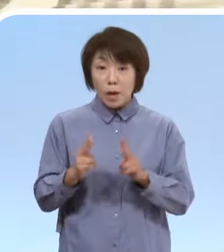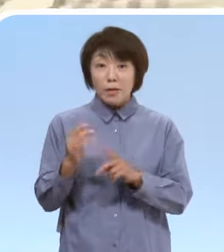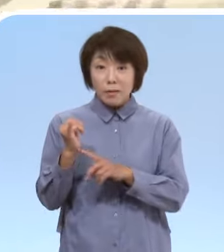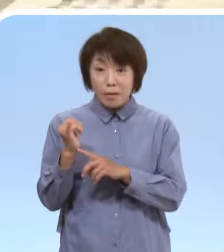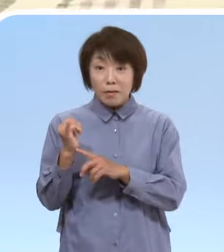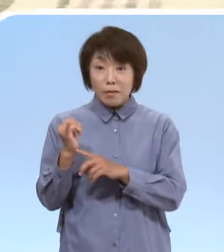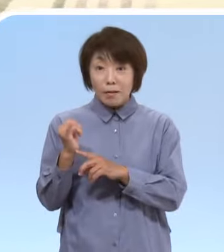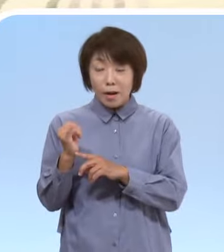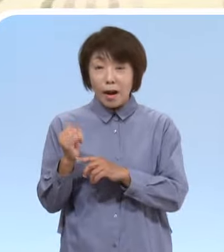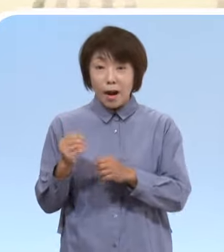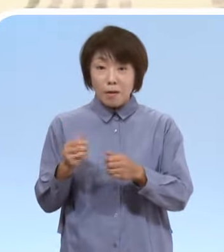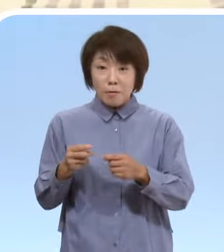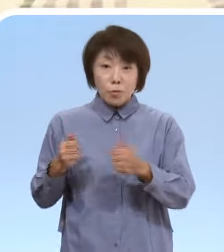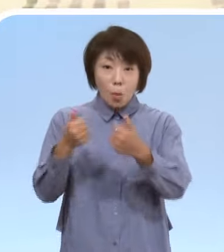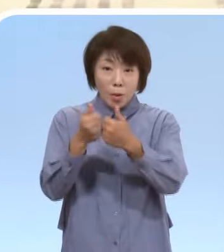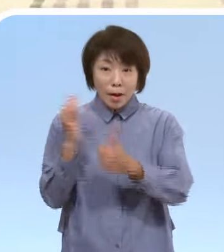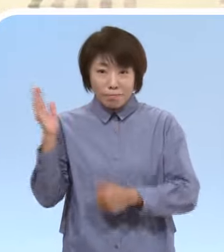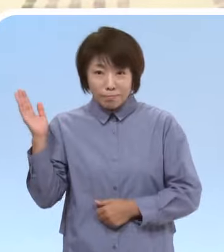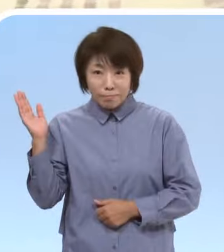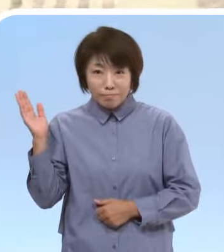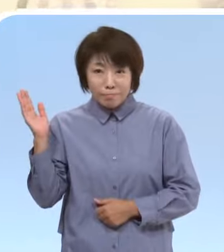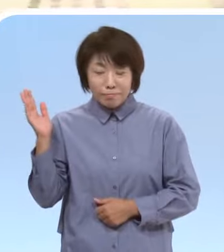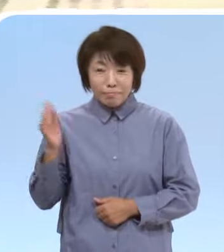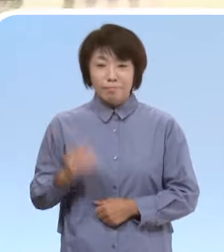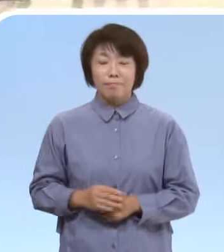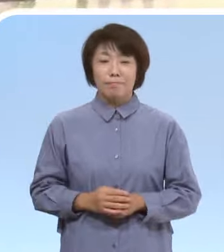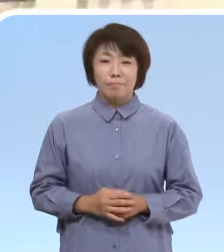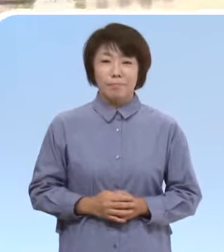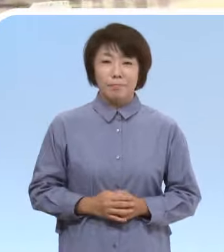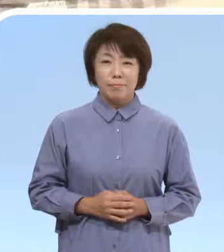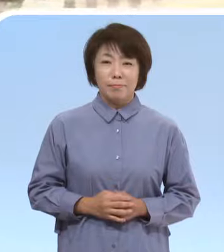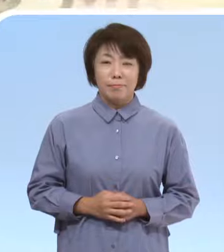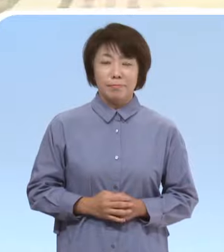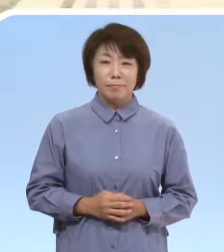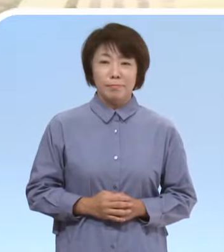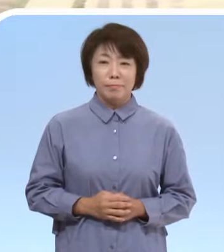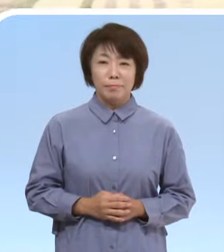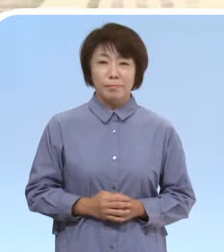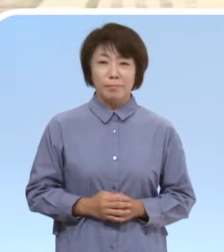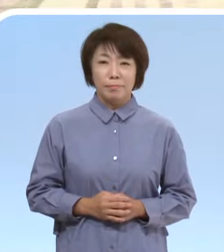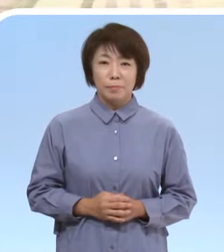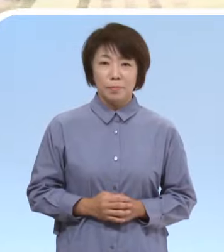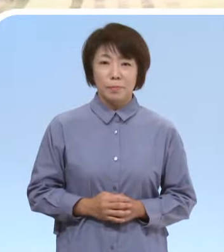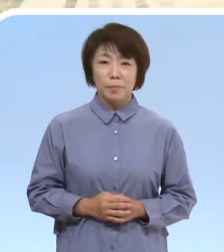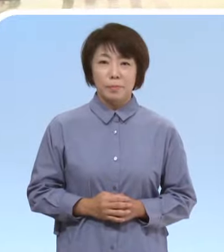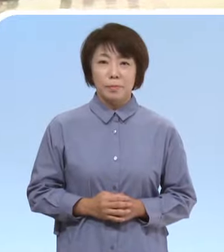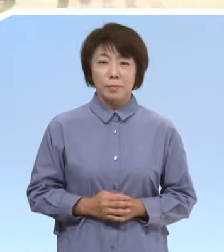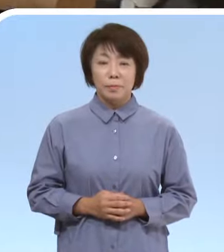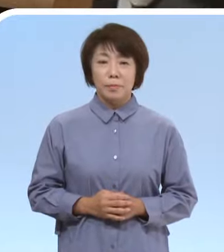四ツ橋さんからショールのカットに挑戦。うまく切れるかな？ ちょっと曲がったかな。